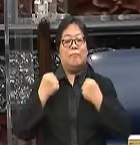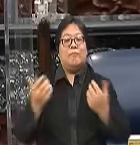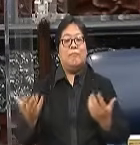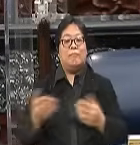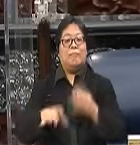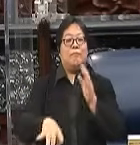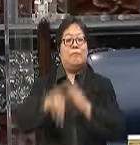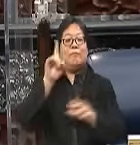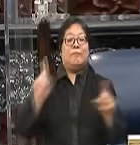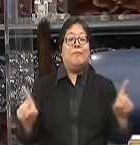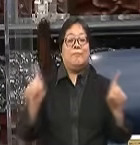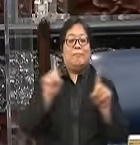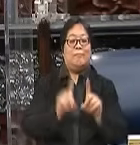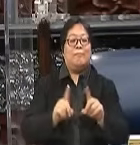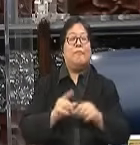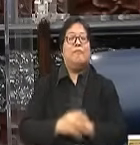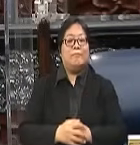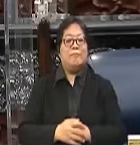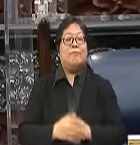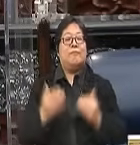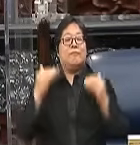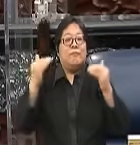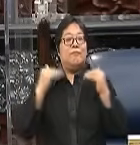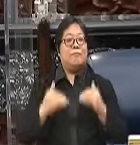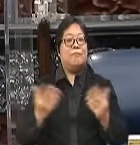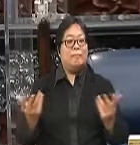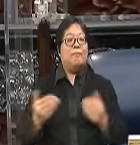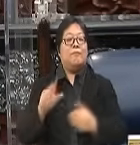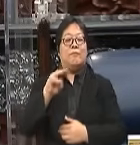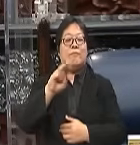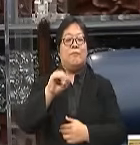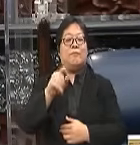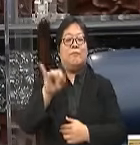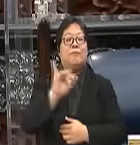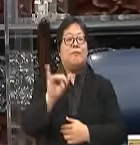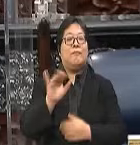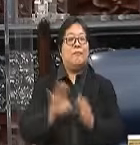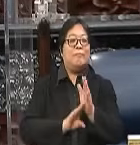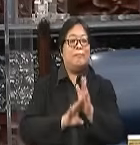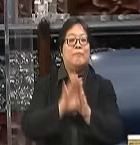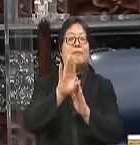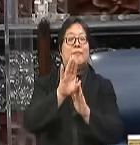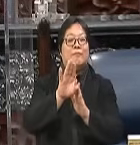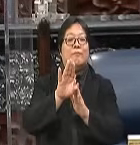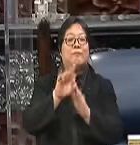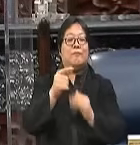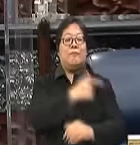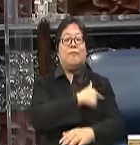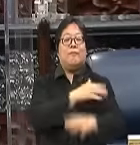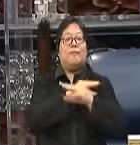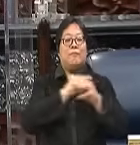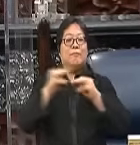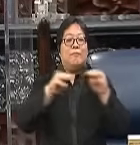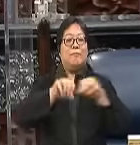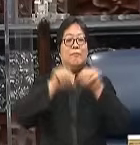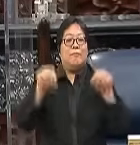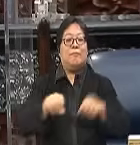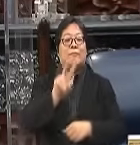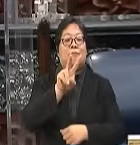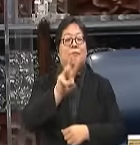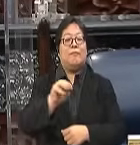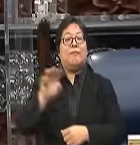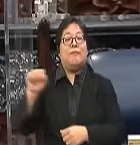pegas ane kontek terusnya emosi juga telah membangunkan reaksi management system ataupun